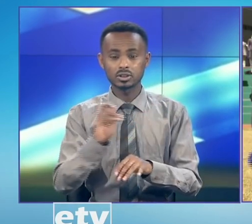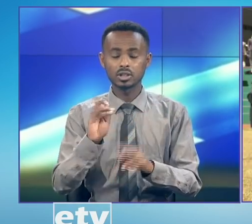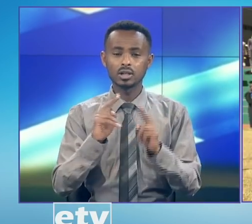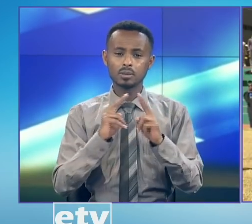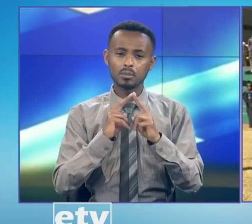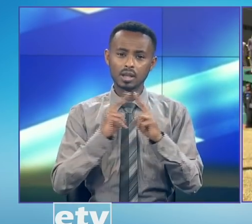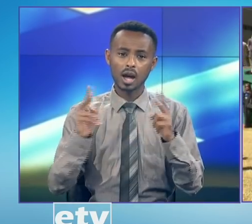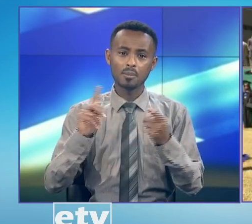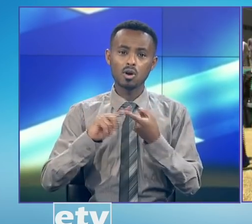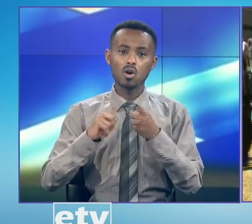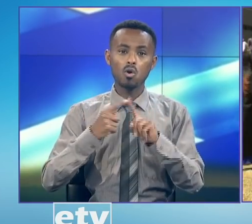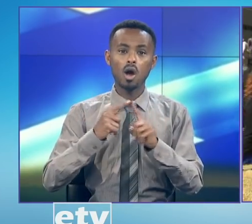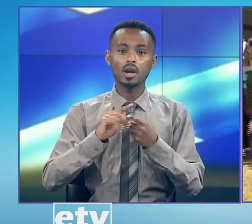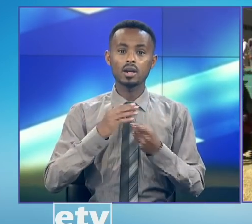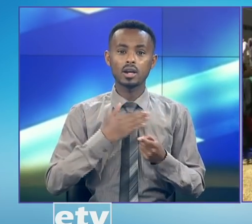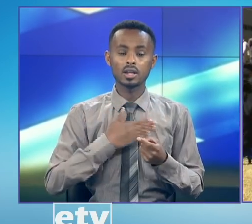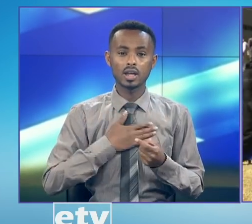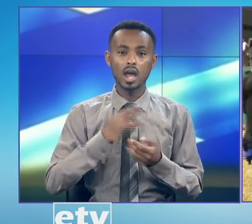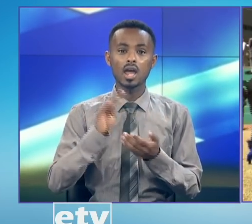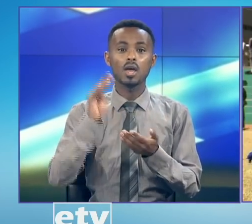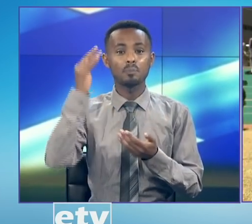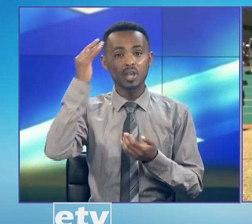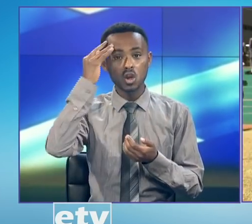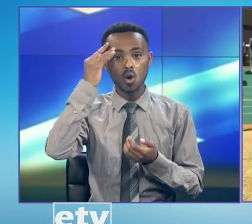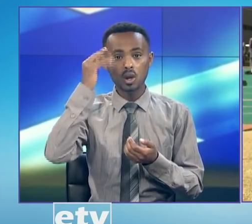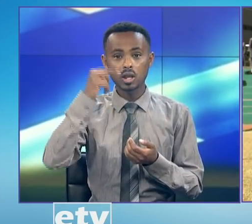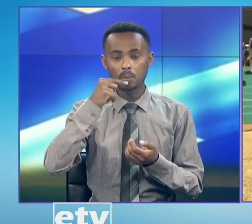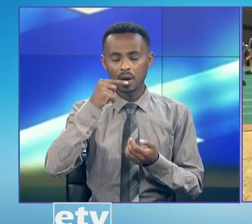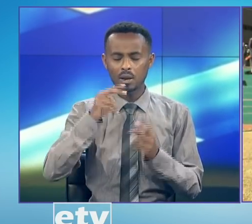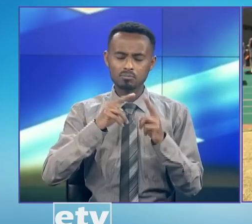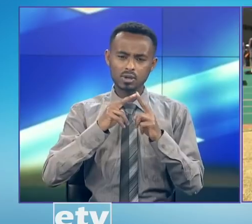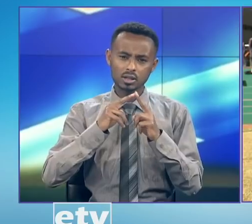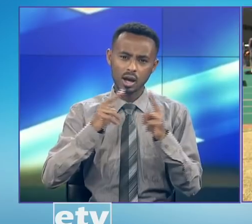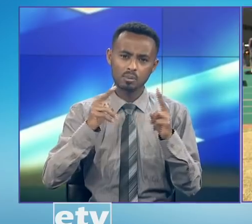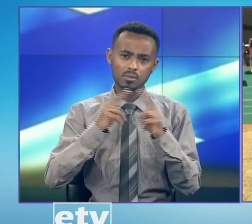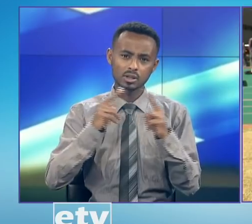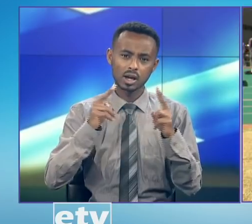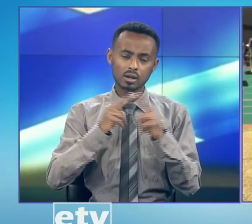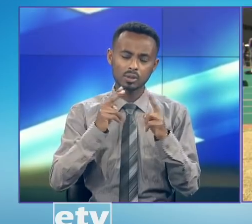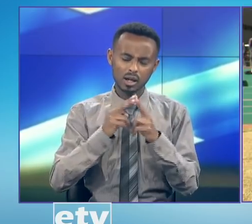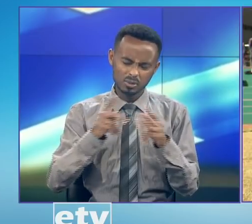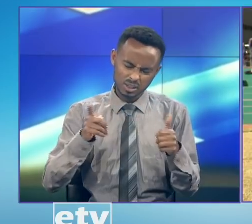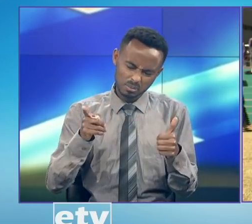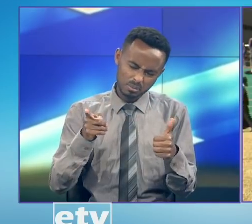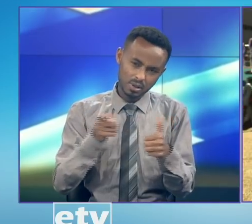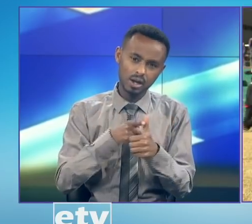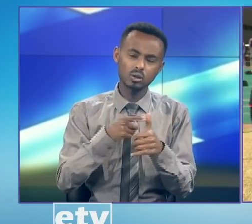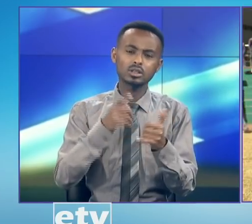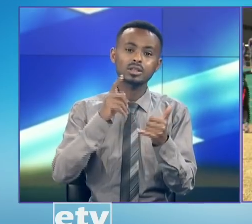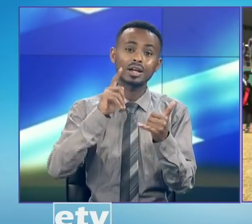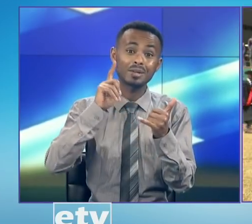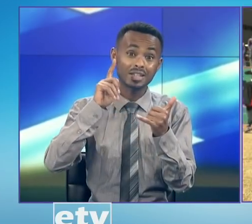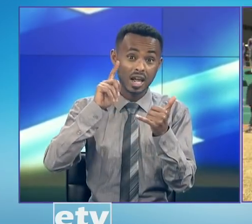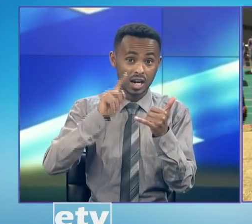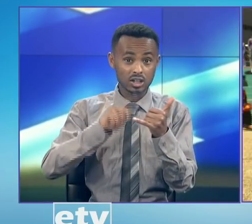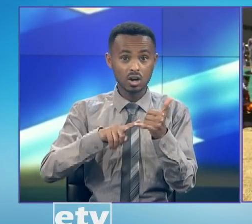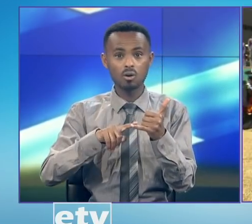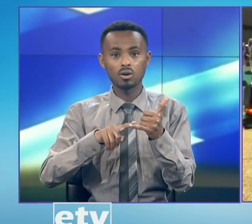በጣም ጓደኛዬ ሚሊዮን ይባላል በጣም በጣም ከመጀመሪያው እስከ